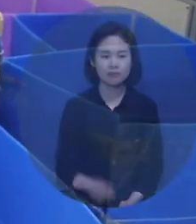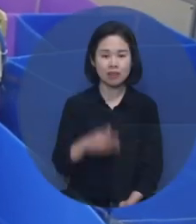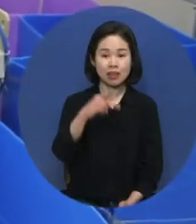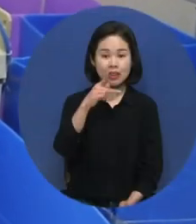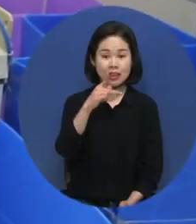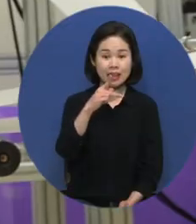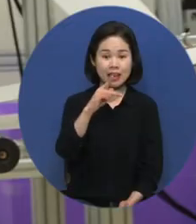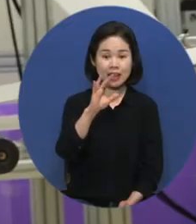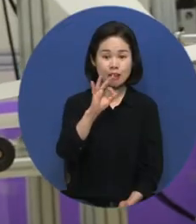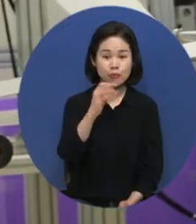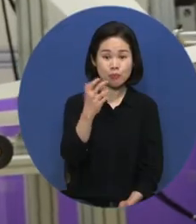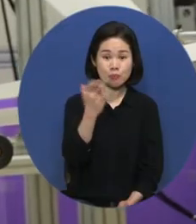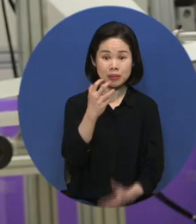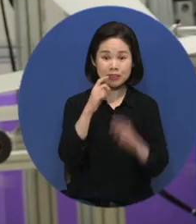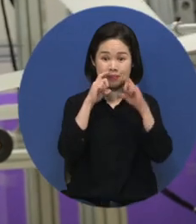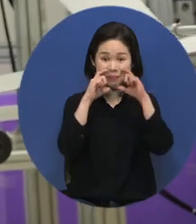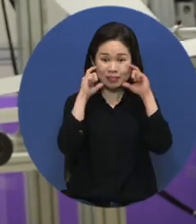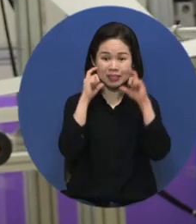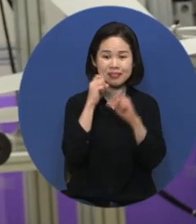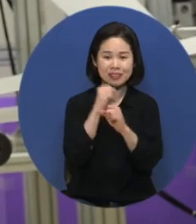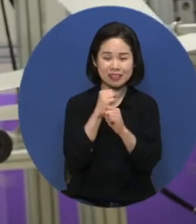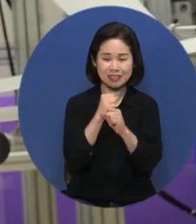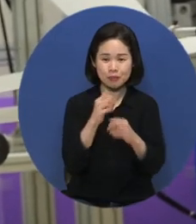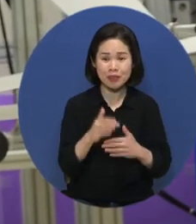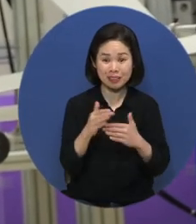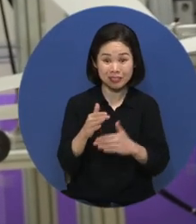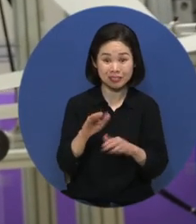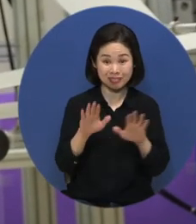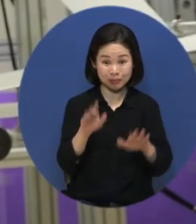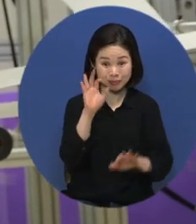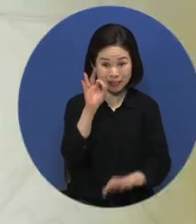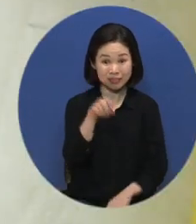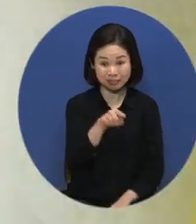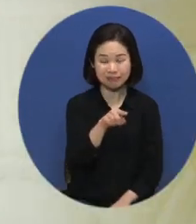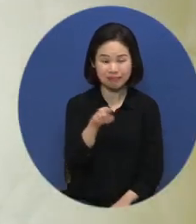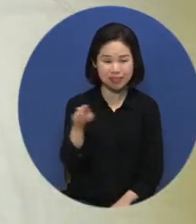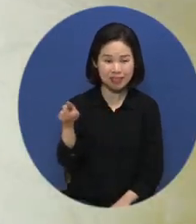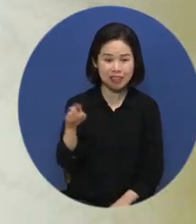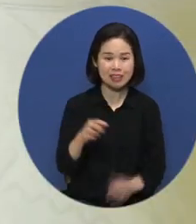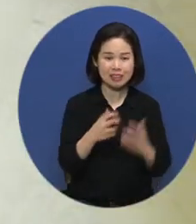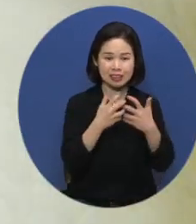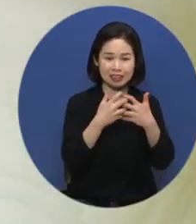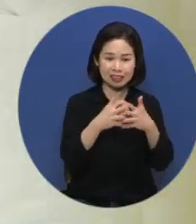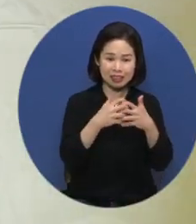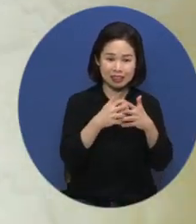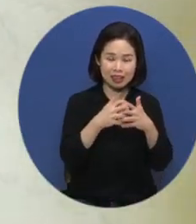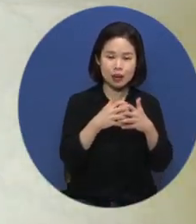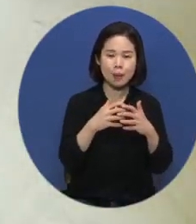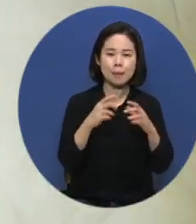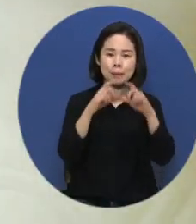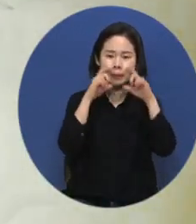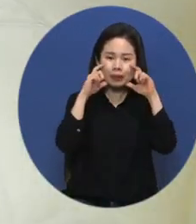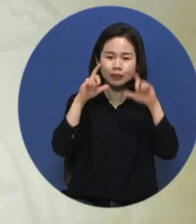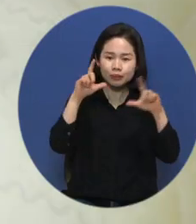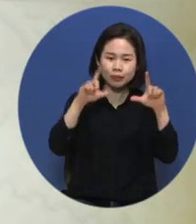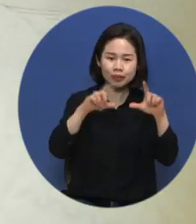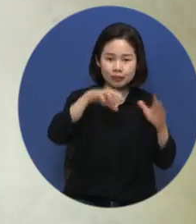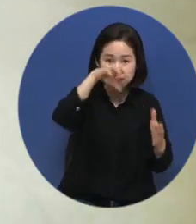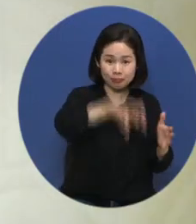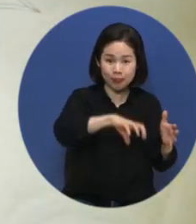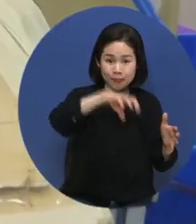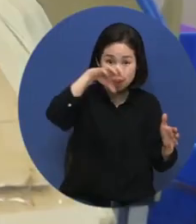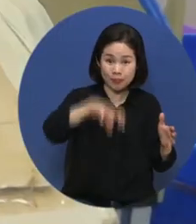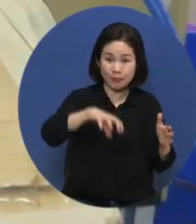KF80 마스크가 만들어지는 과정을 보고 계신데요. 기계가 마스크 본체를 찍어내면 근로자들이